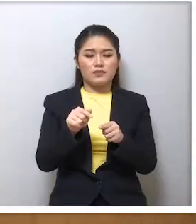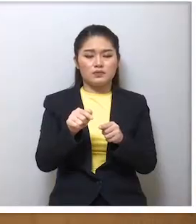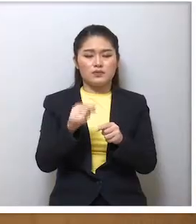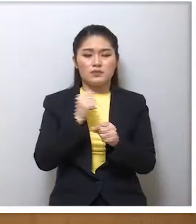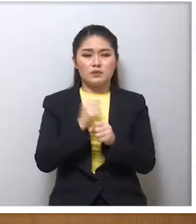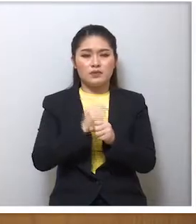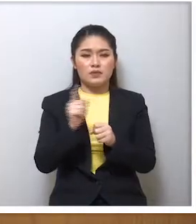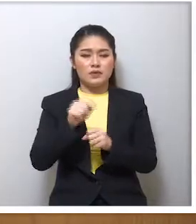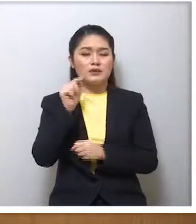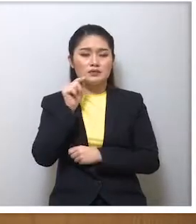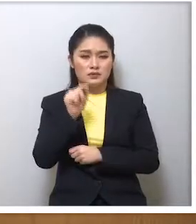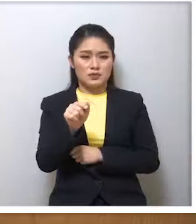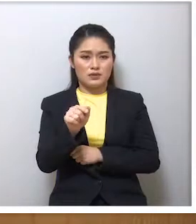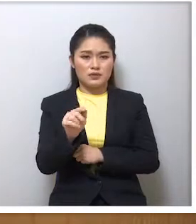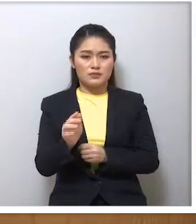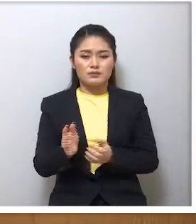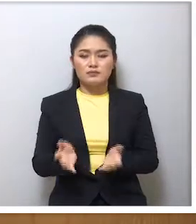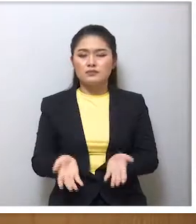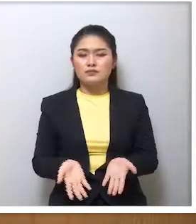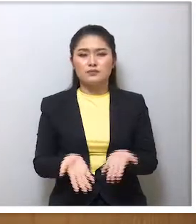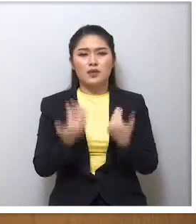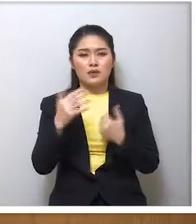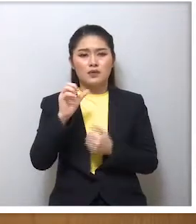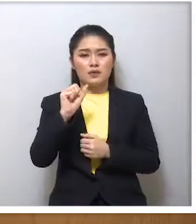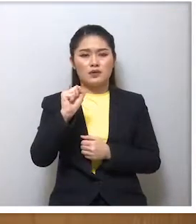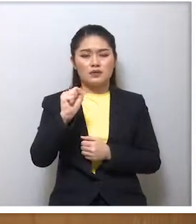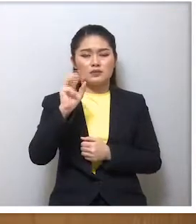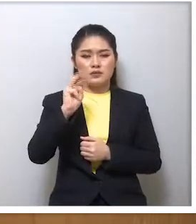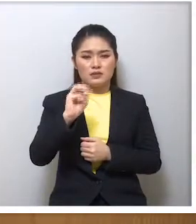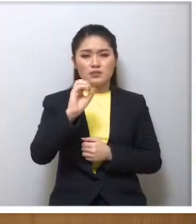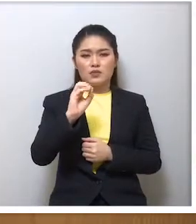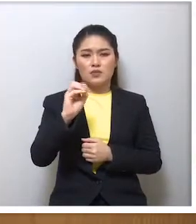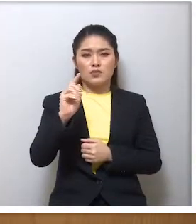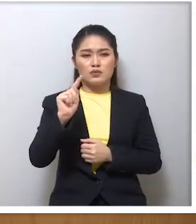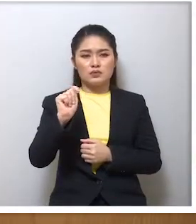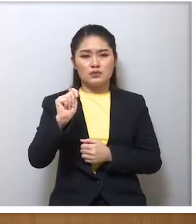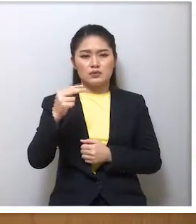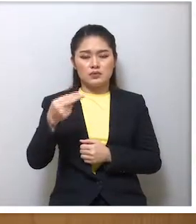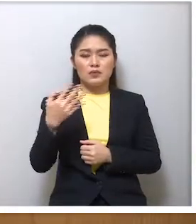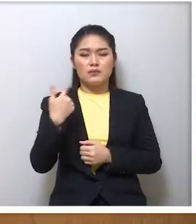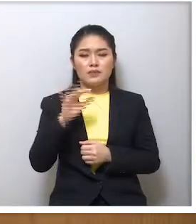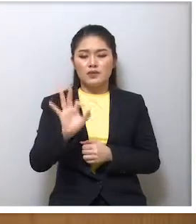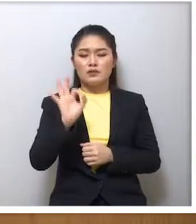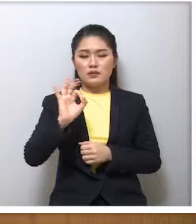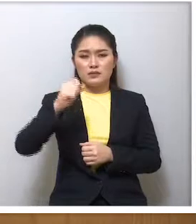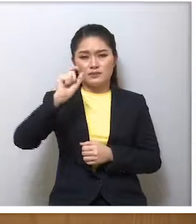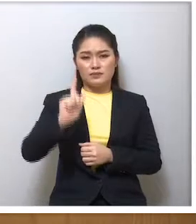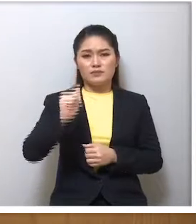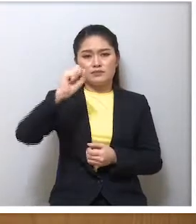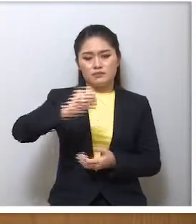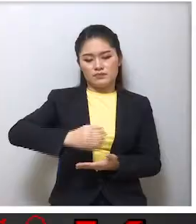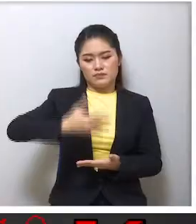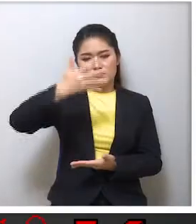ราก็ใช้คำสั่ง smooth นะครับกดเลือกเมนูหลักนะครับตรงนี้นะครับ